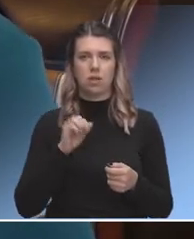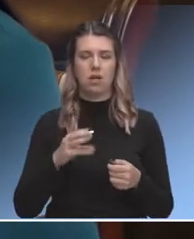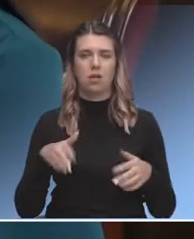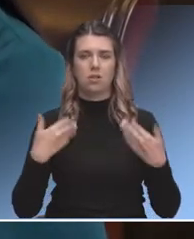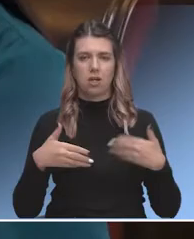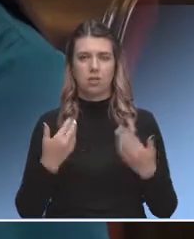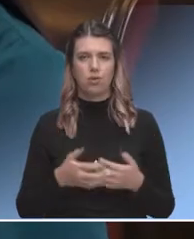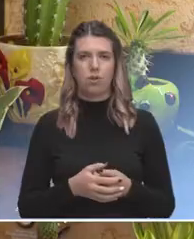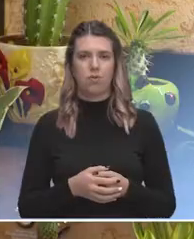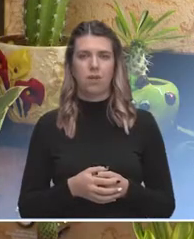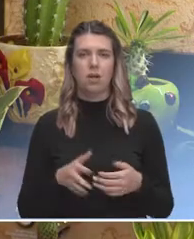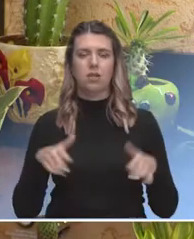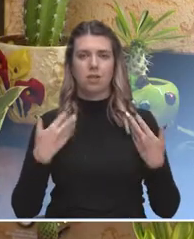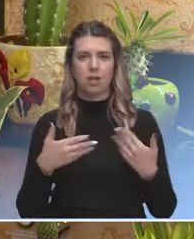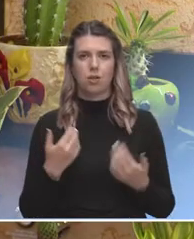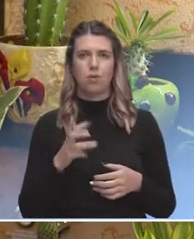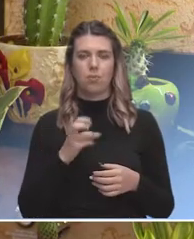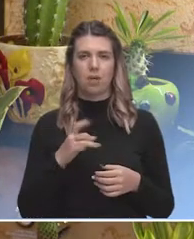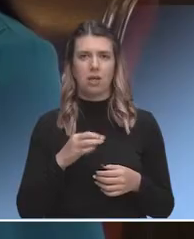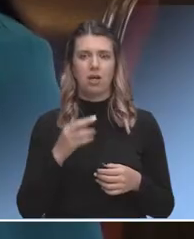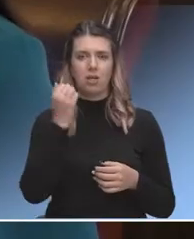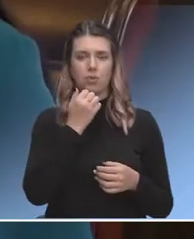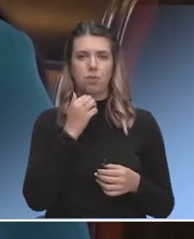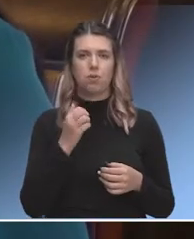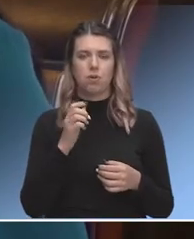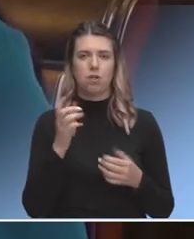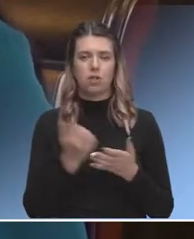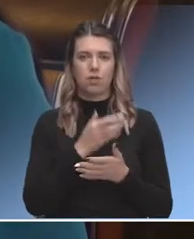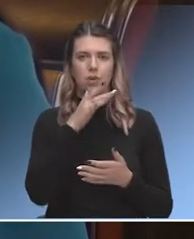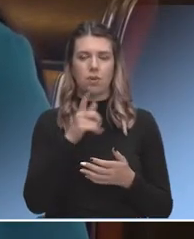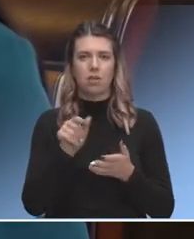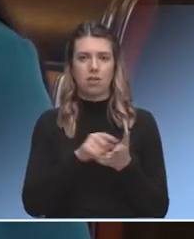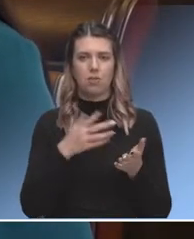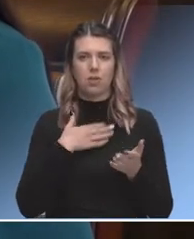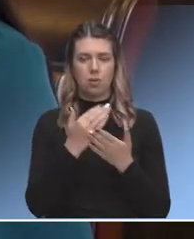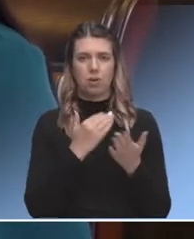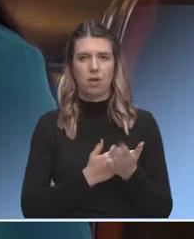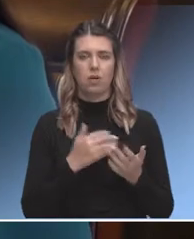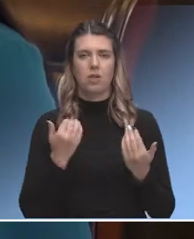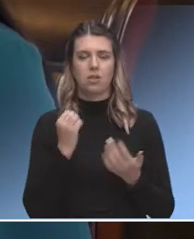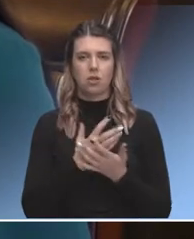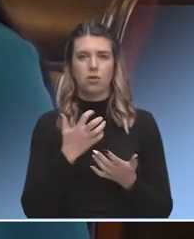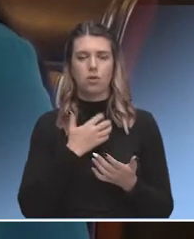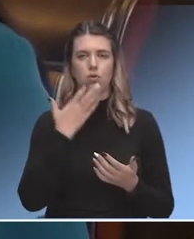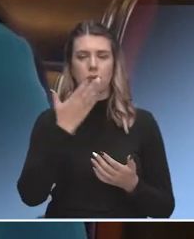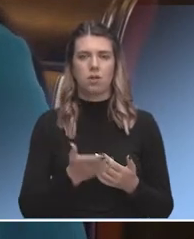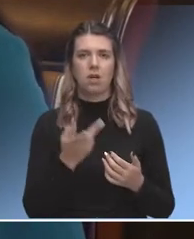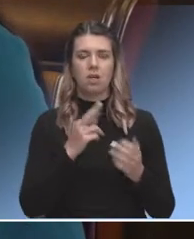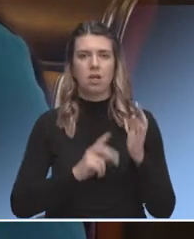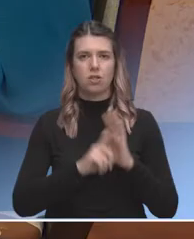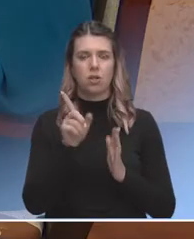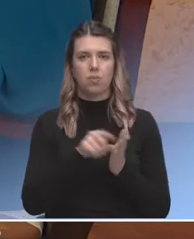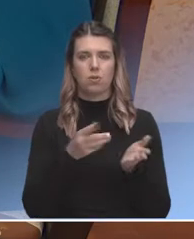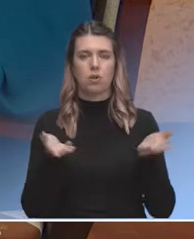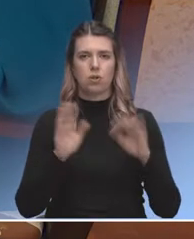Ростовстата. Здравствуйте, Марина Александровна! Здравствуйте, Мария! Спасибо большое, что нашли время для записи нашей программы. И вот сразу хочу спросить, до